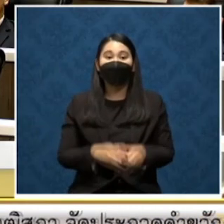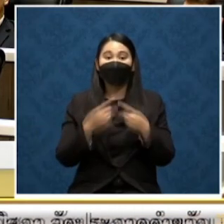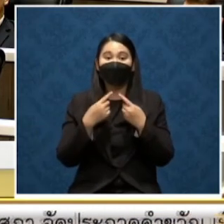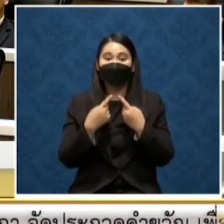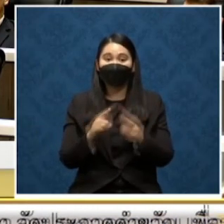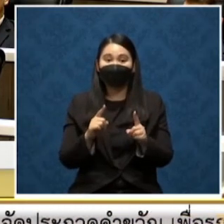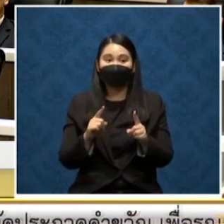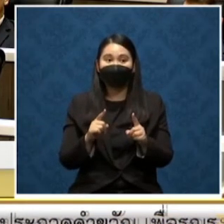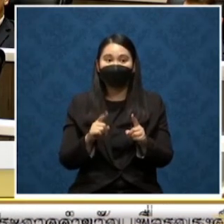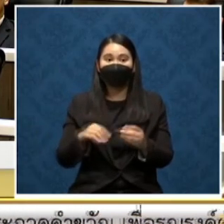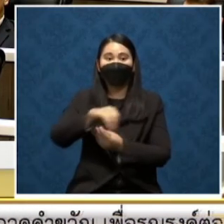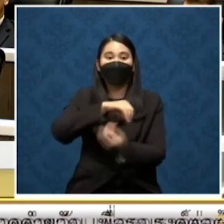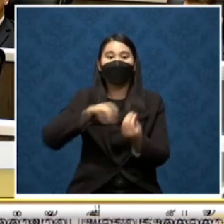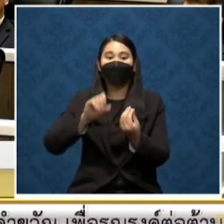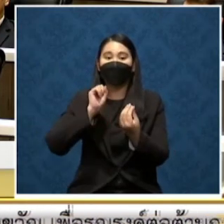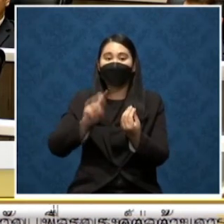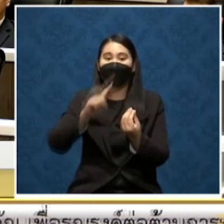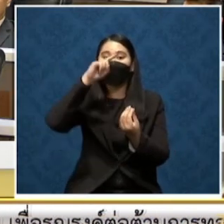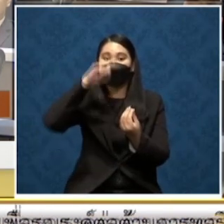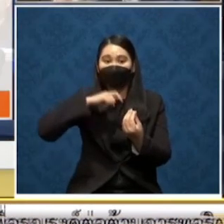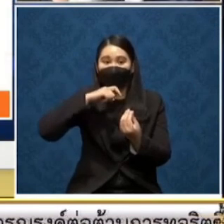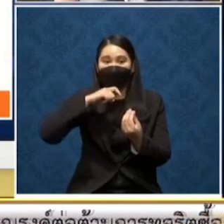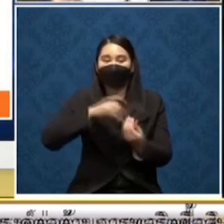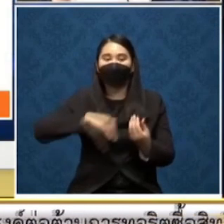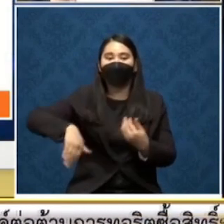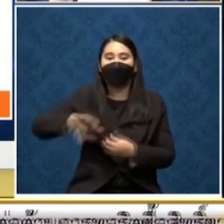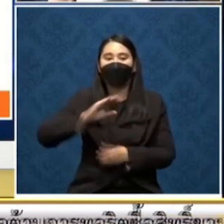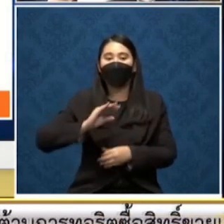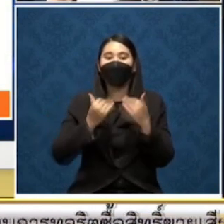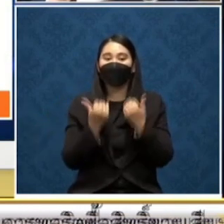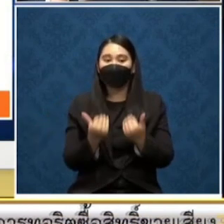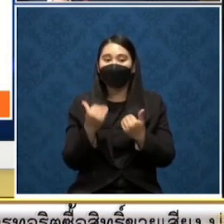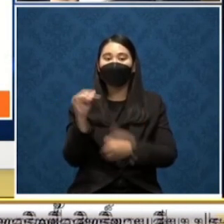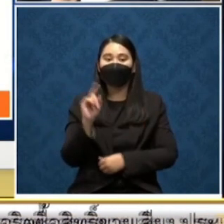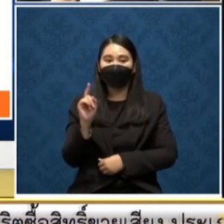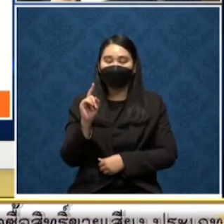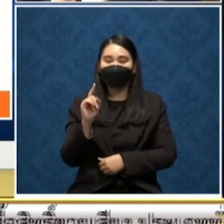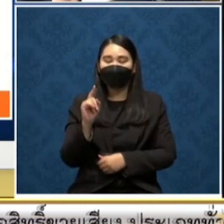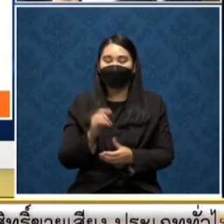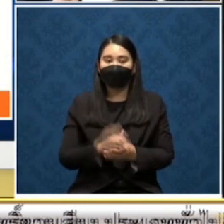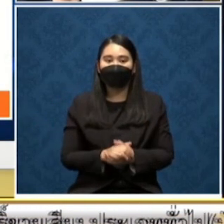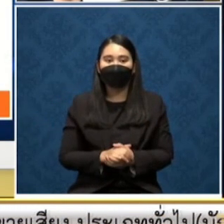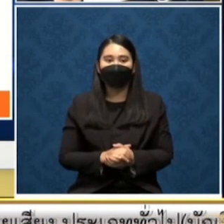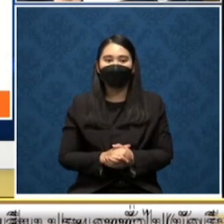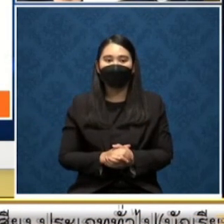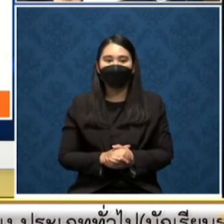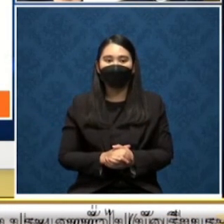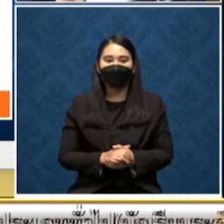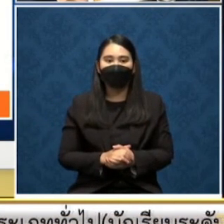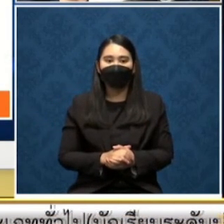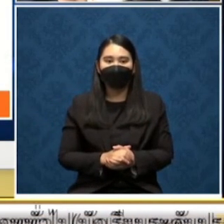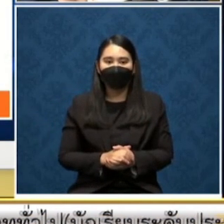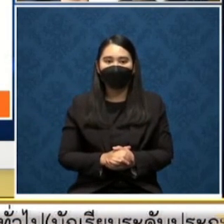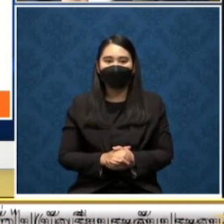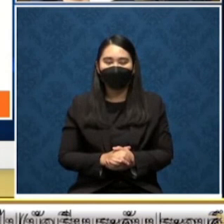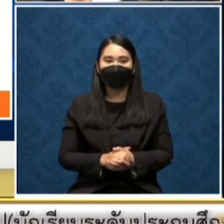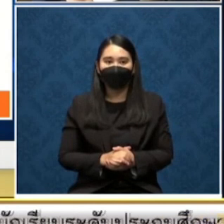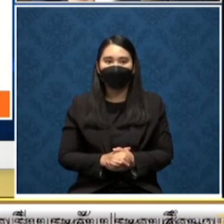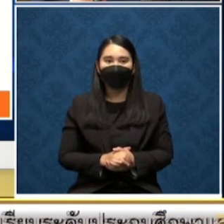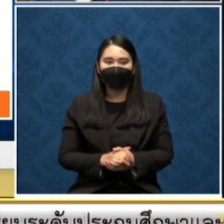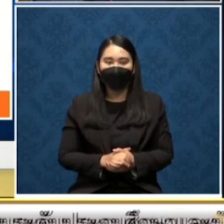หลอดเลือดเรื่องของหัวใจคุณผู้ชมครับชุดละแค่เพียง390บาทเท่านั้นนะครับหากคุณผู้ชมสนใจเนี่ยนะครับ